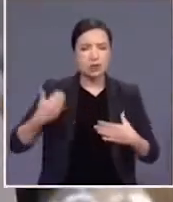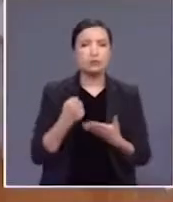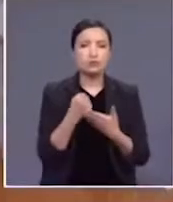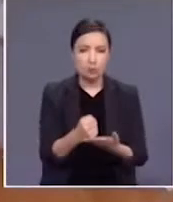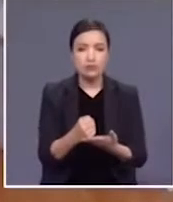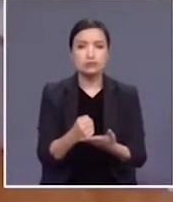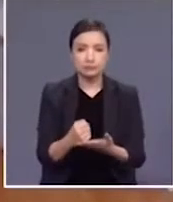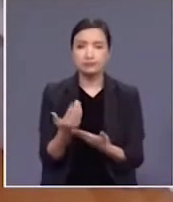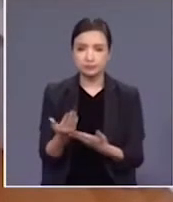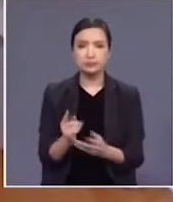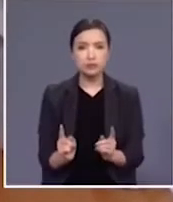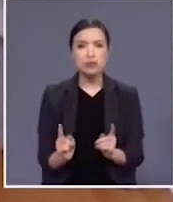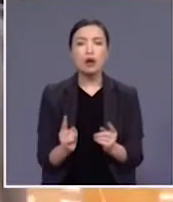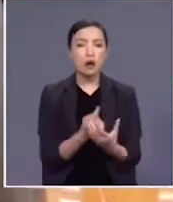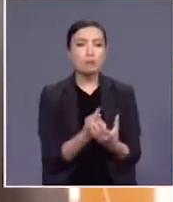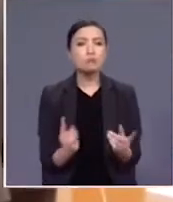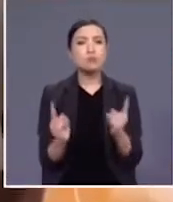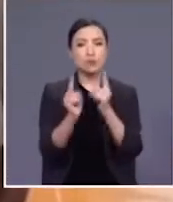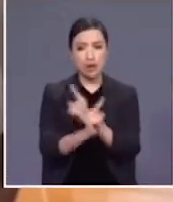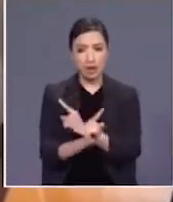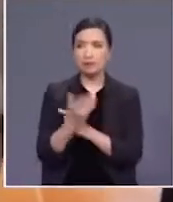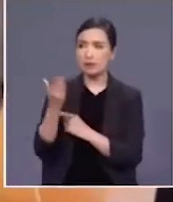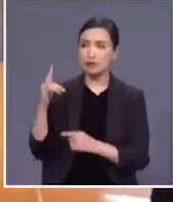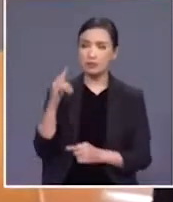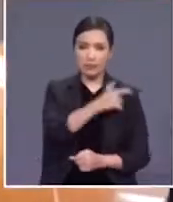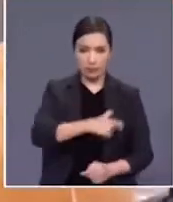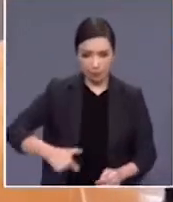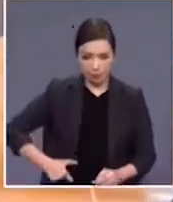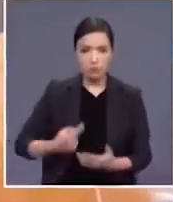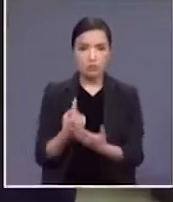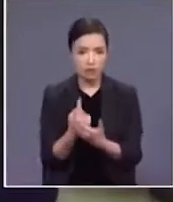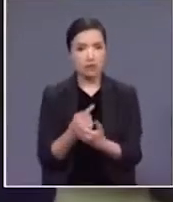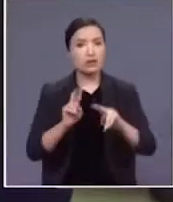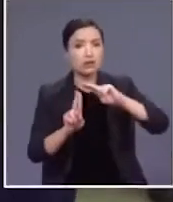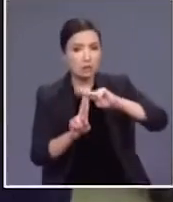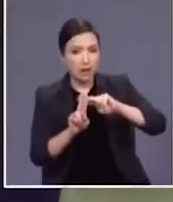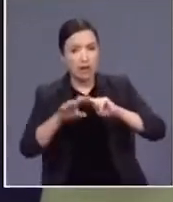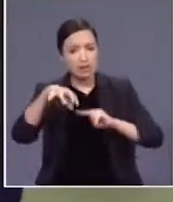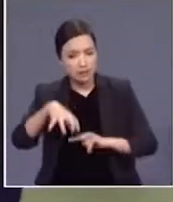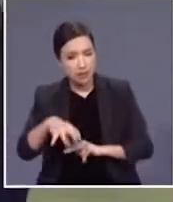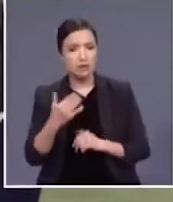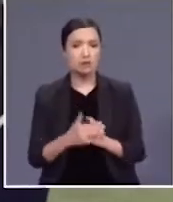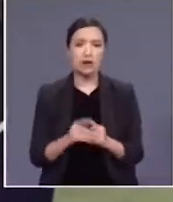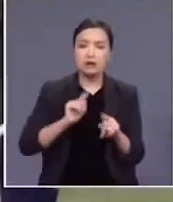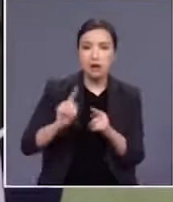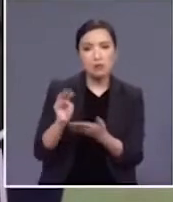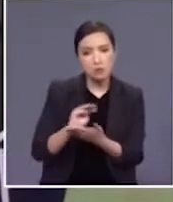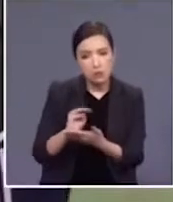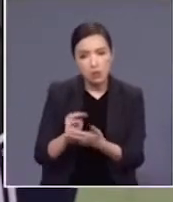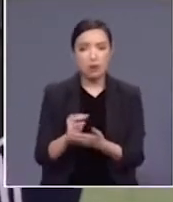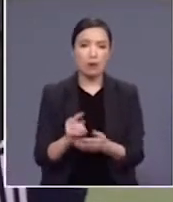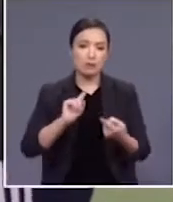กระหม่อมให้ผู้แทนพระองค์จากสภากาชาดมูลนิธิราชประชานุเคราะห์ในพระบรมราชูปถัมภ์และมูลนิธิอาส